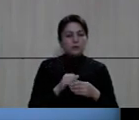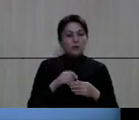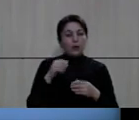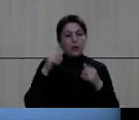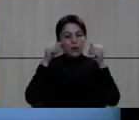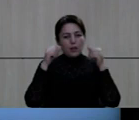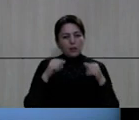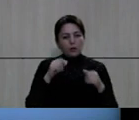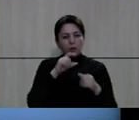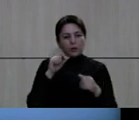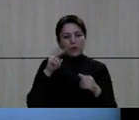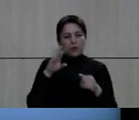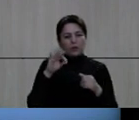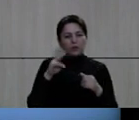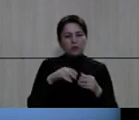e'lon,